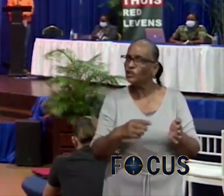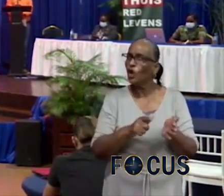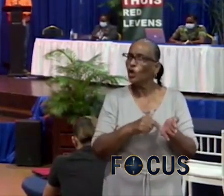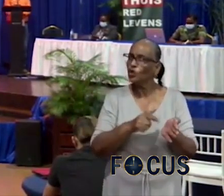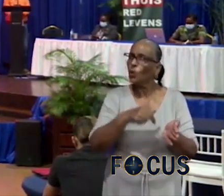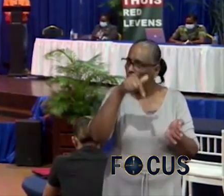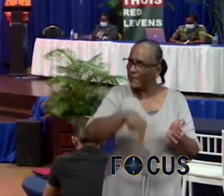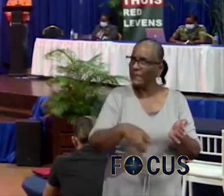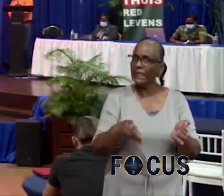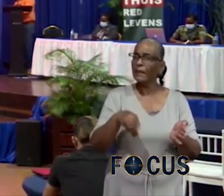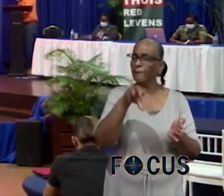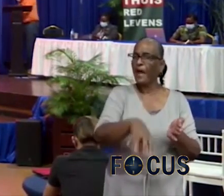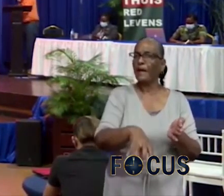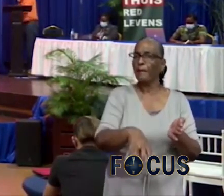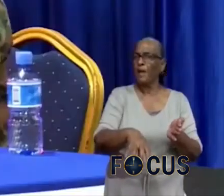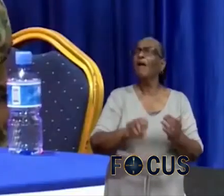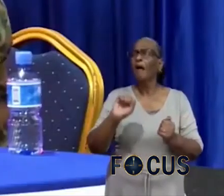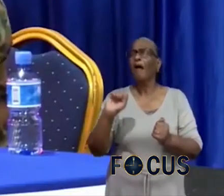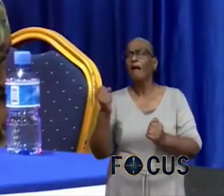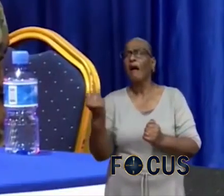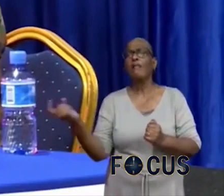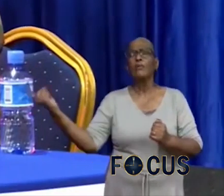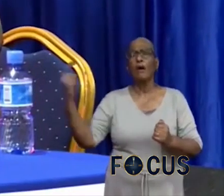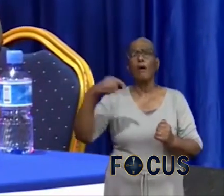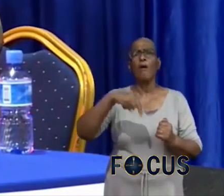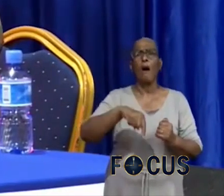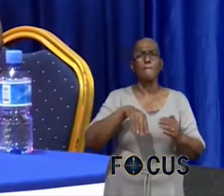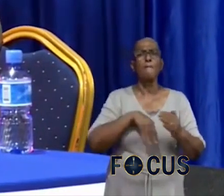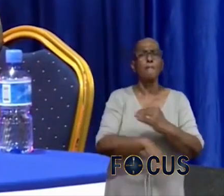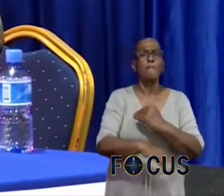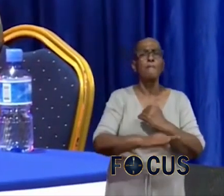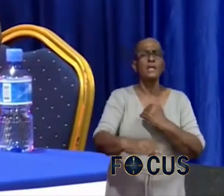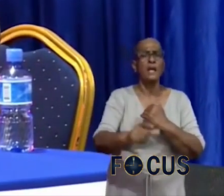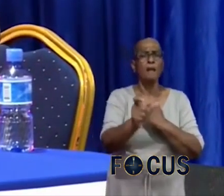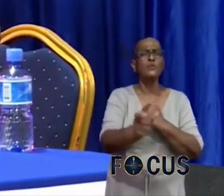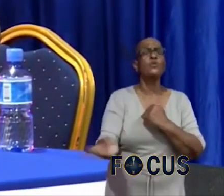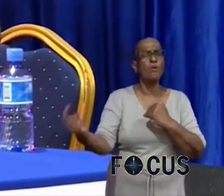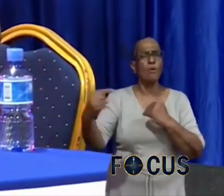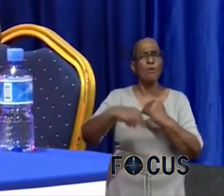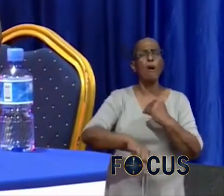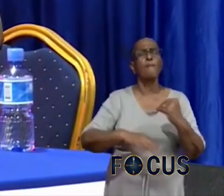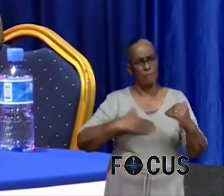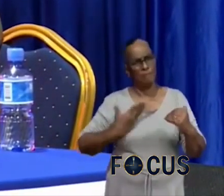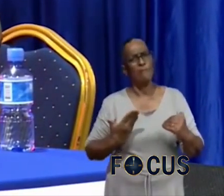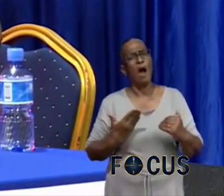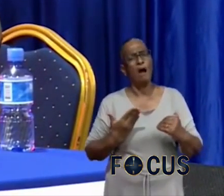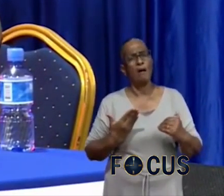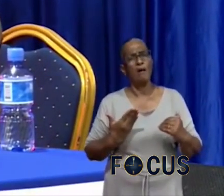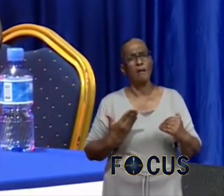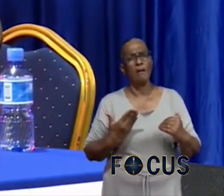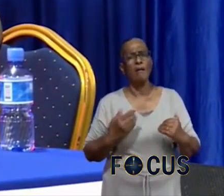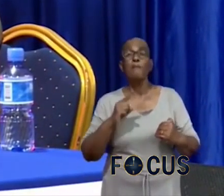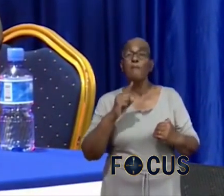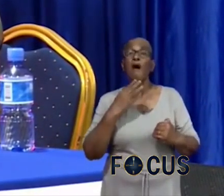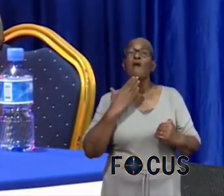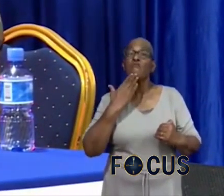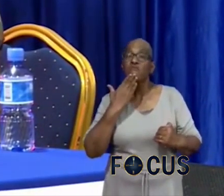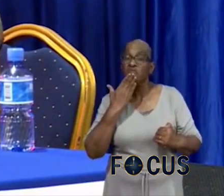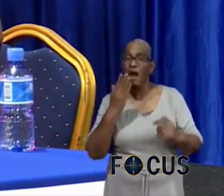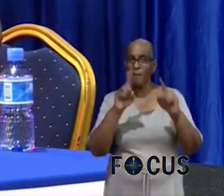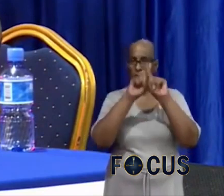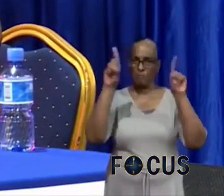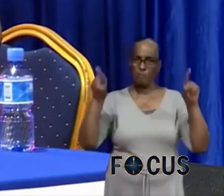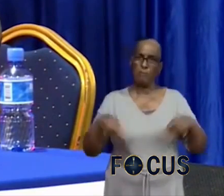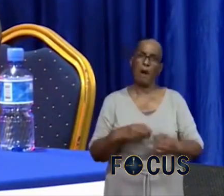hebben. Dat is natuurlijk mogelijk en dat mag en dat moet ook. Er wordt wel gevraagd dat er ergens een